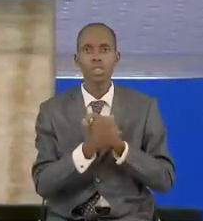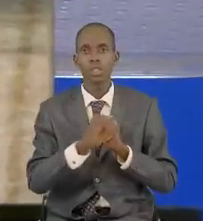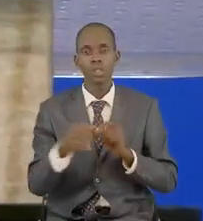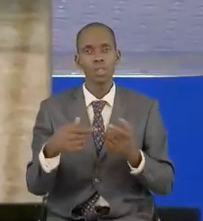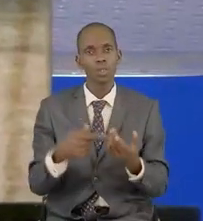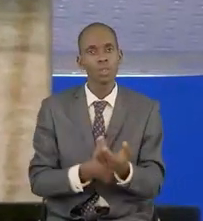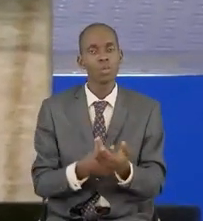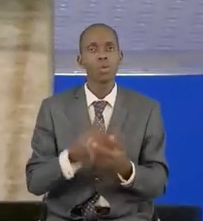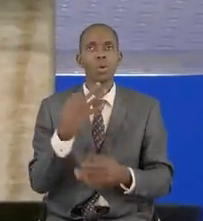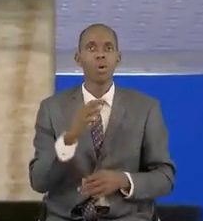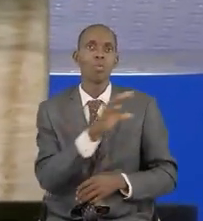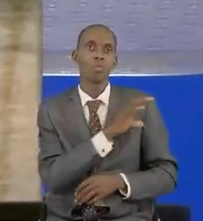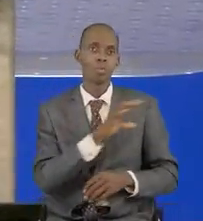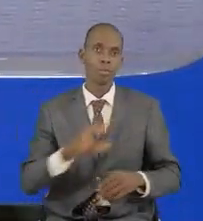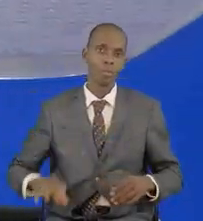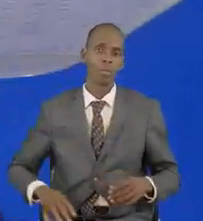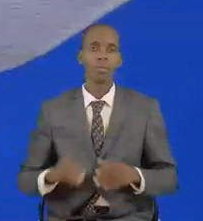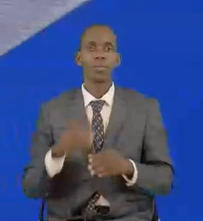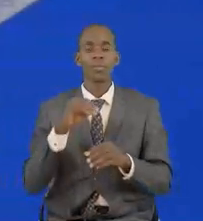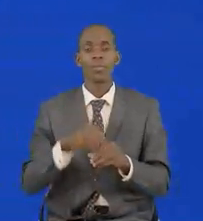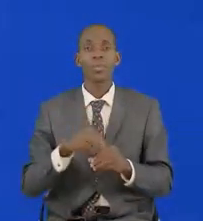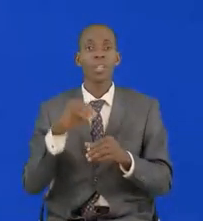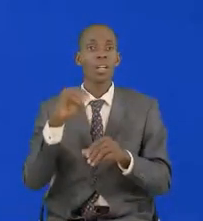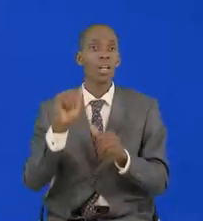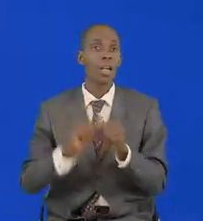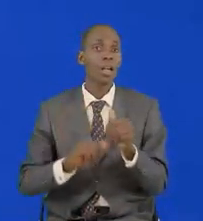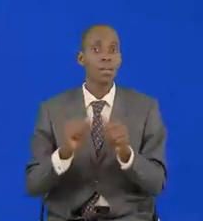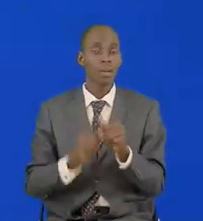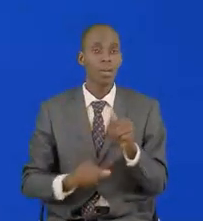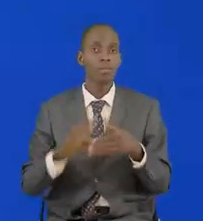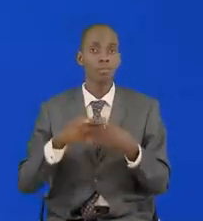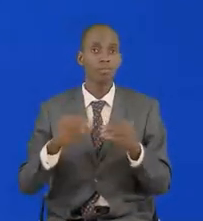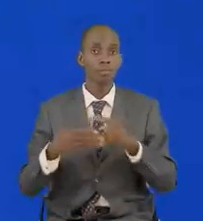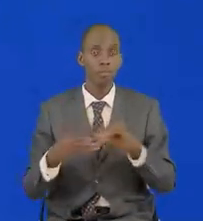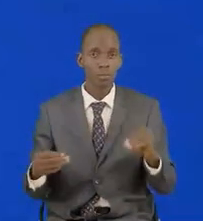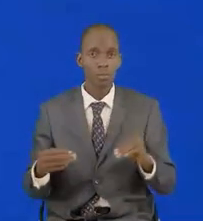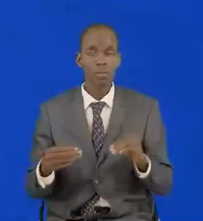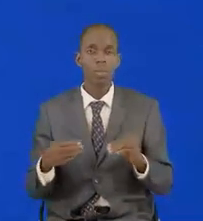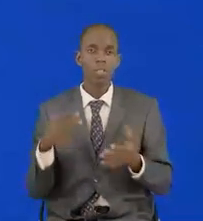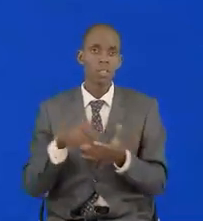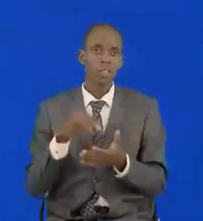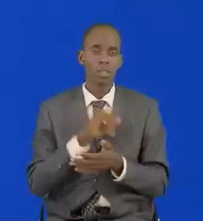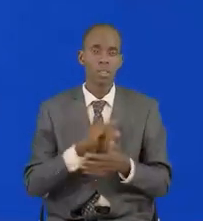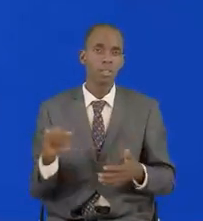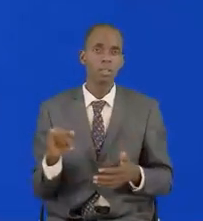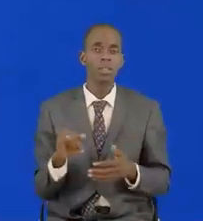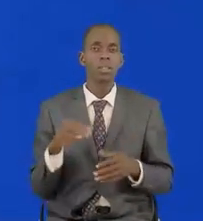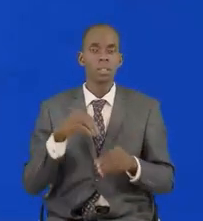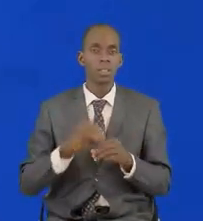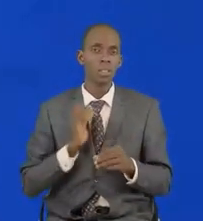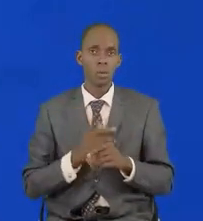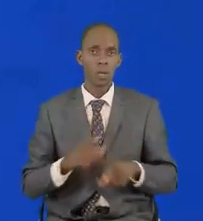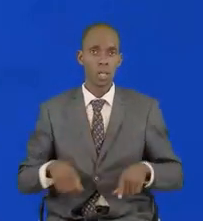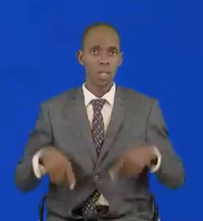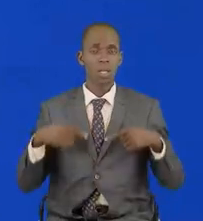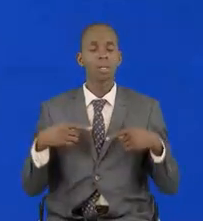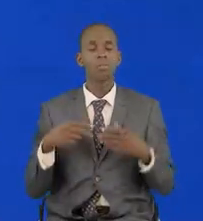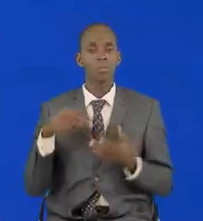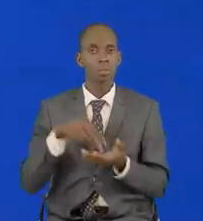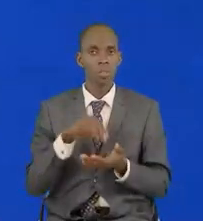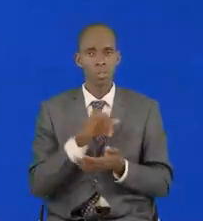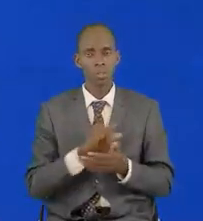passionnément pour l'Évangile immuable de Christ dans chaque message on combat dans notre style